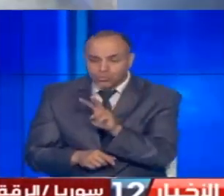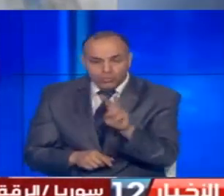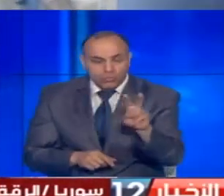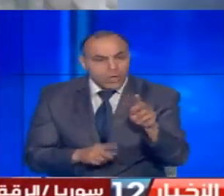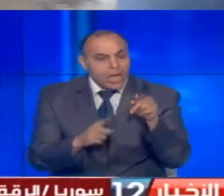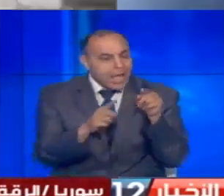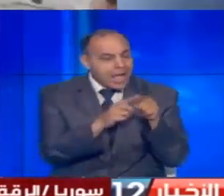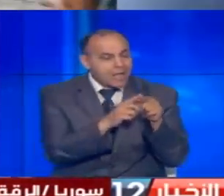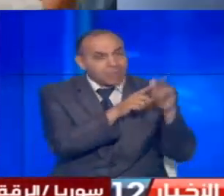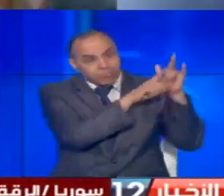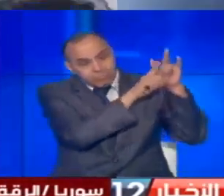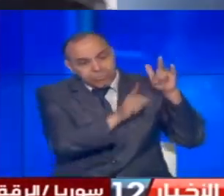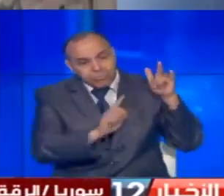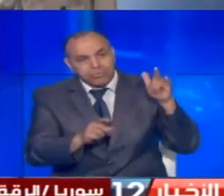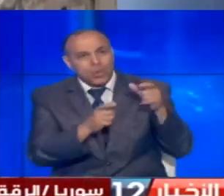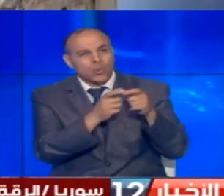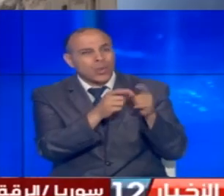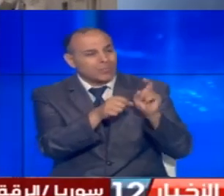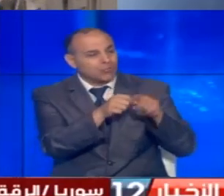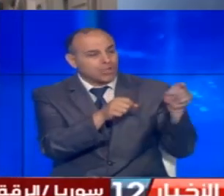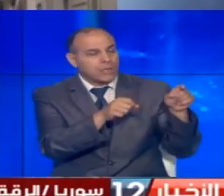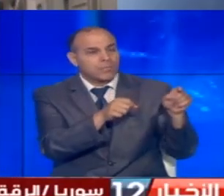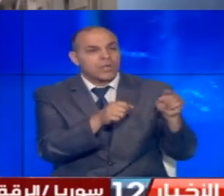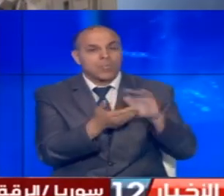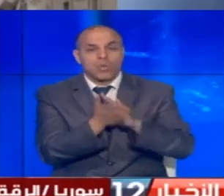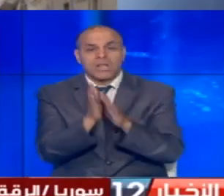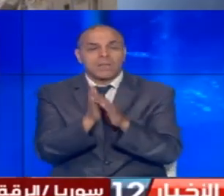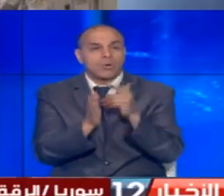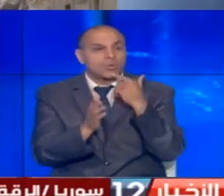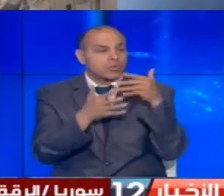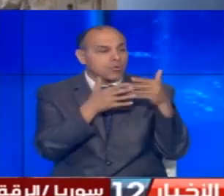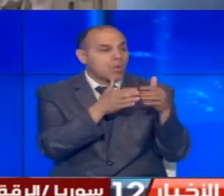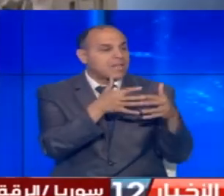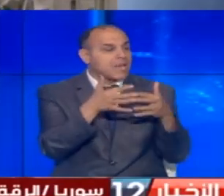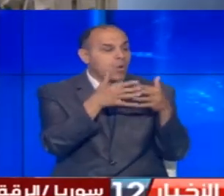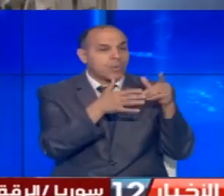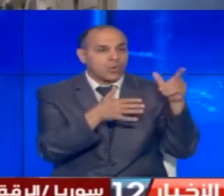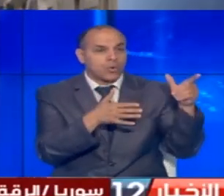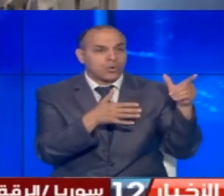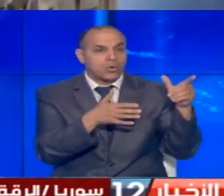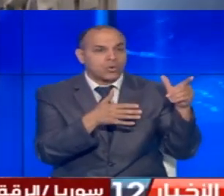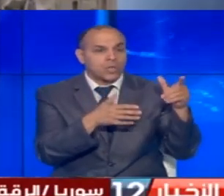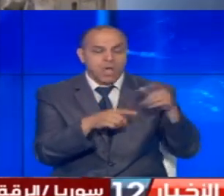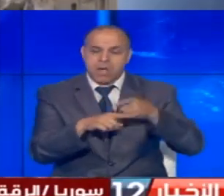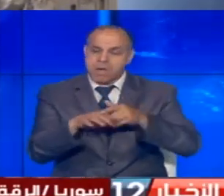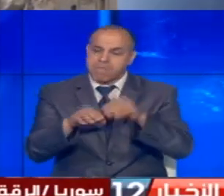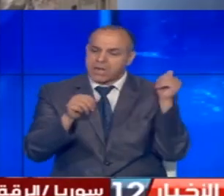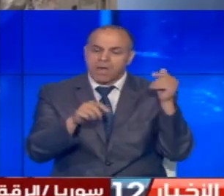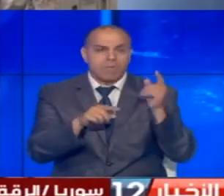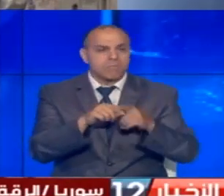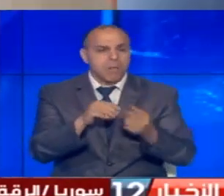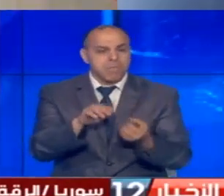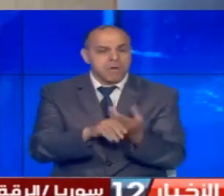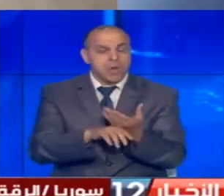أهدافا لغارات التحالف. المنظمة طالبت الولايات المتحدة برفع المنع عن المعلومات والمعطيات